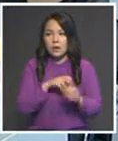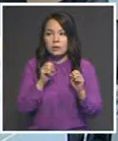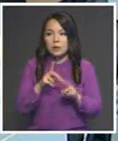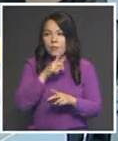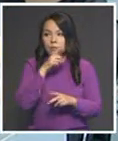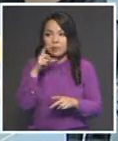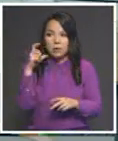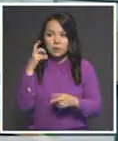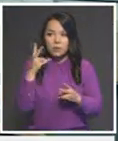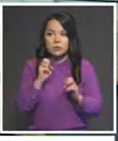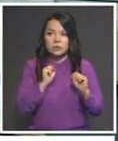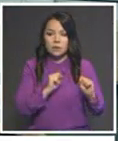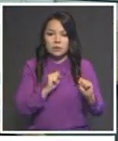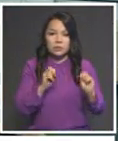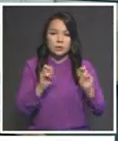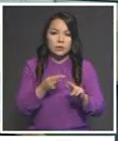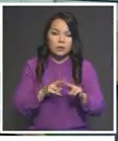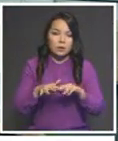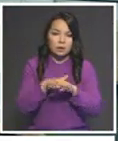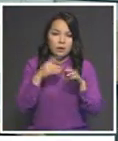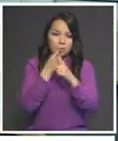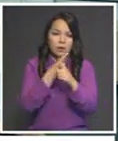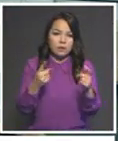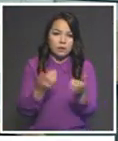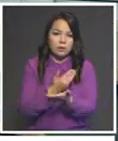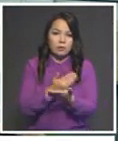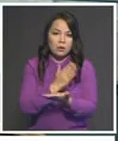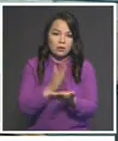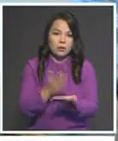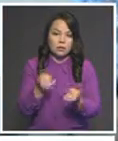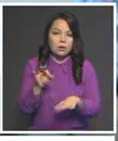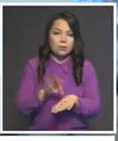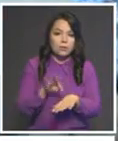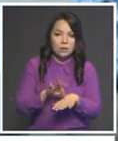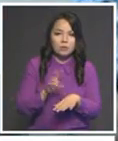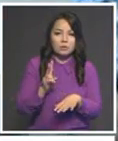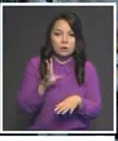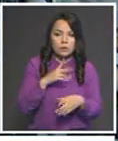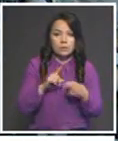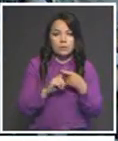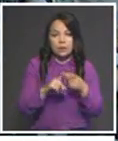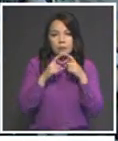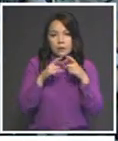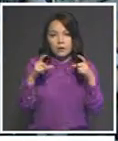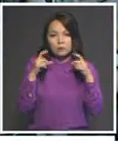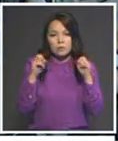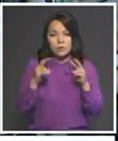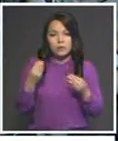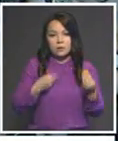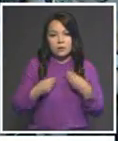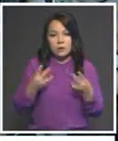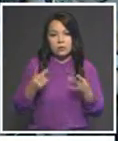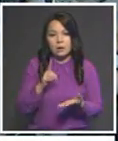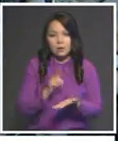денсаулық сақтау басқармасының басшысы Серікбол Мүсінов осыны айтты. Оның сөзінше, дертке қалқан болатын тұмшалағыш киіп жүрген